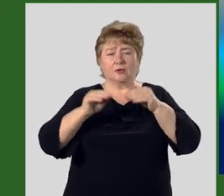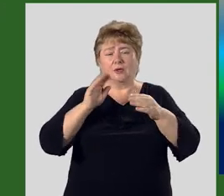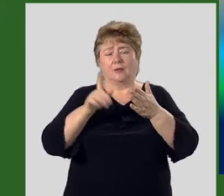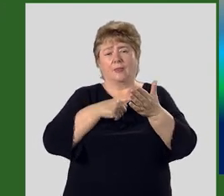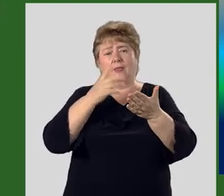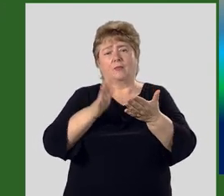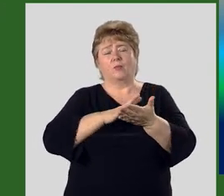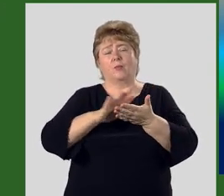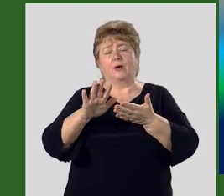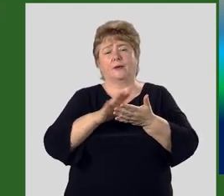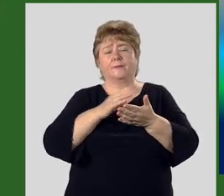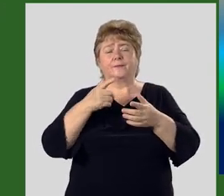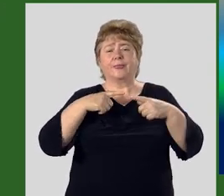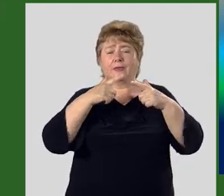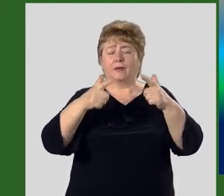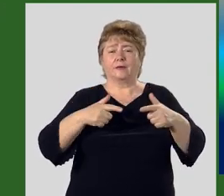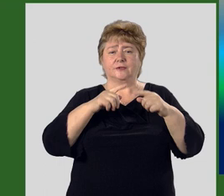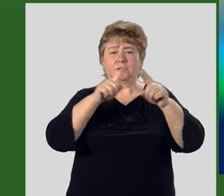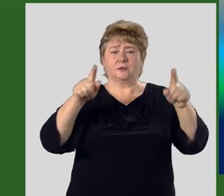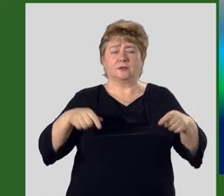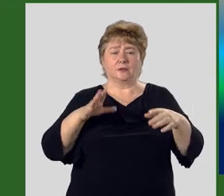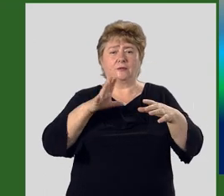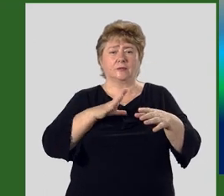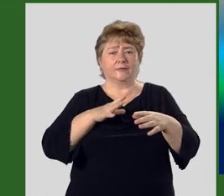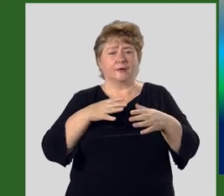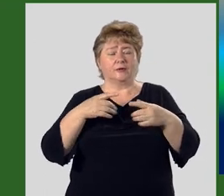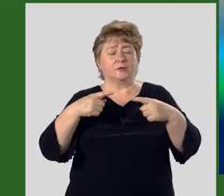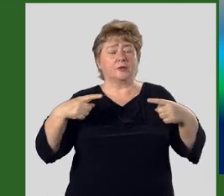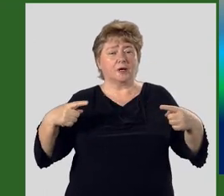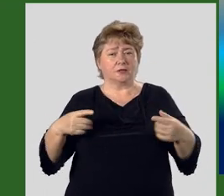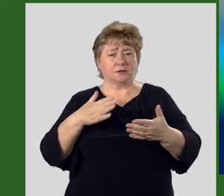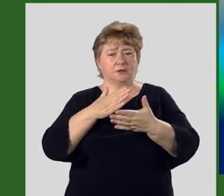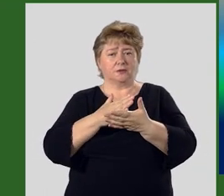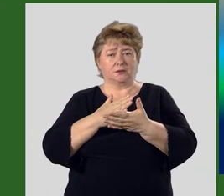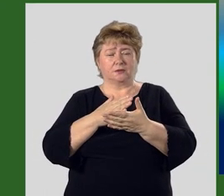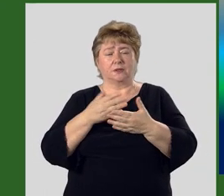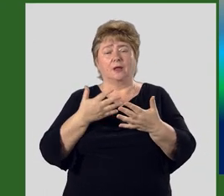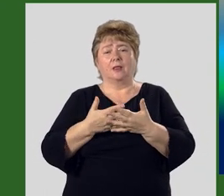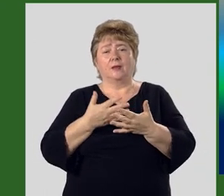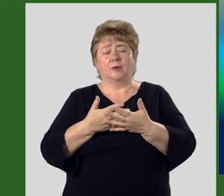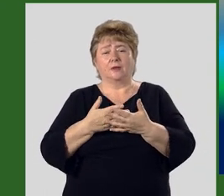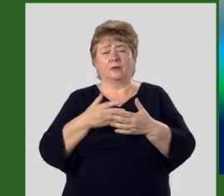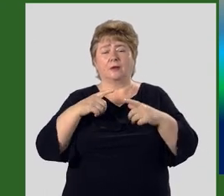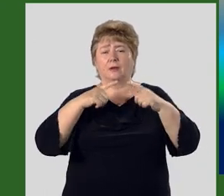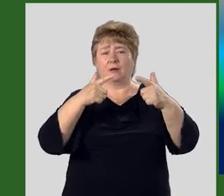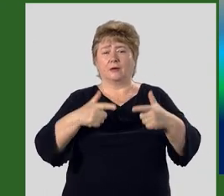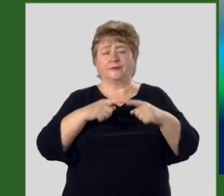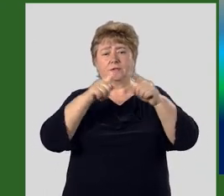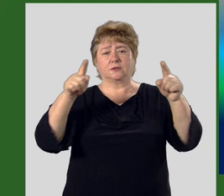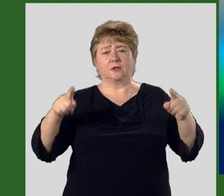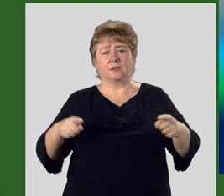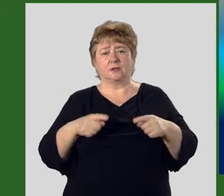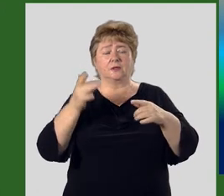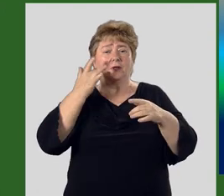лист бумаги. Географические карты бывают совершенно разными. Например, географические